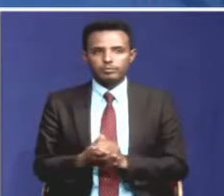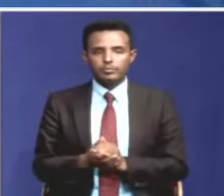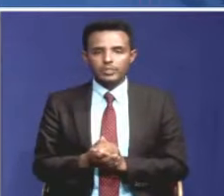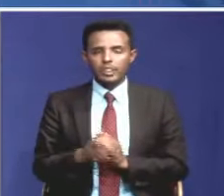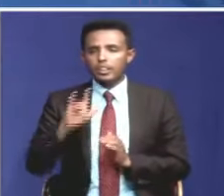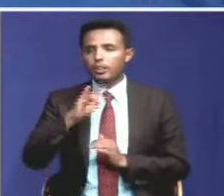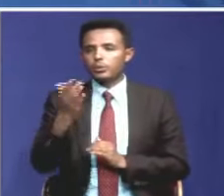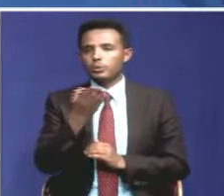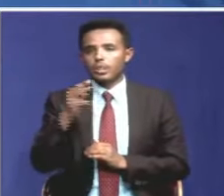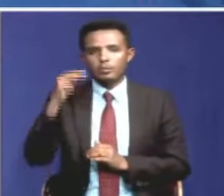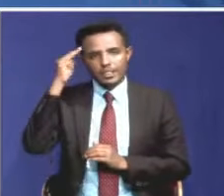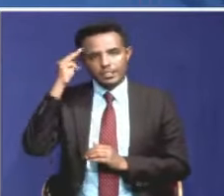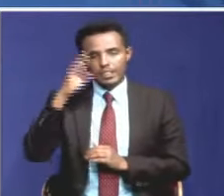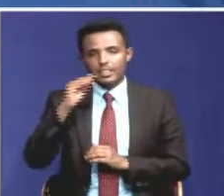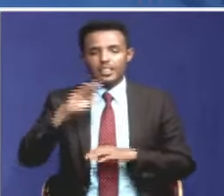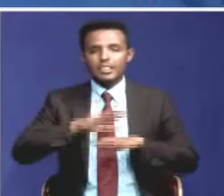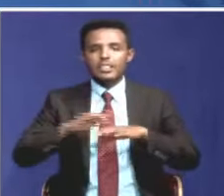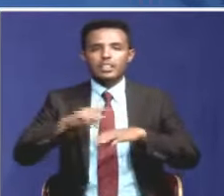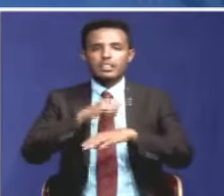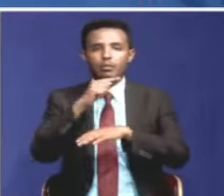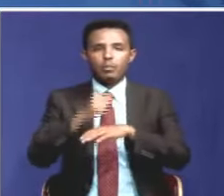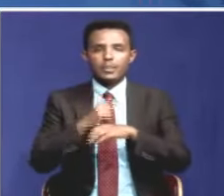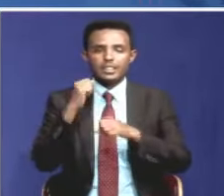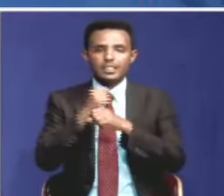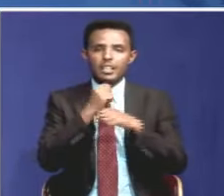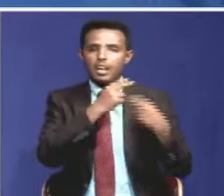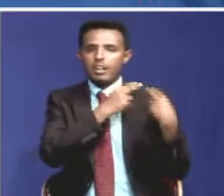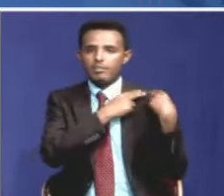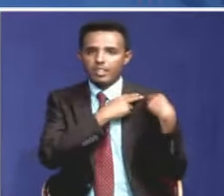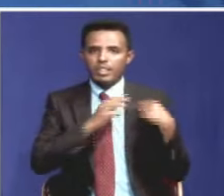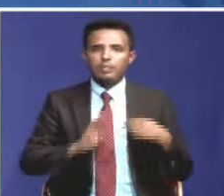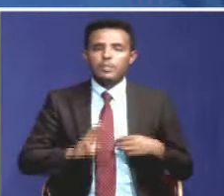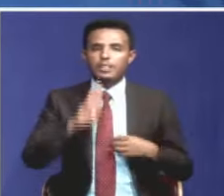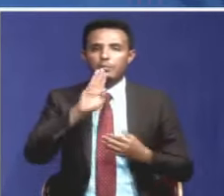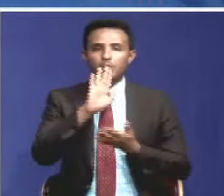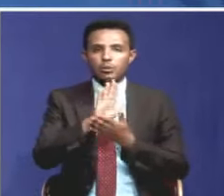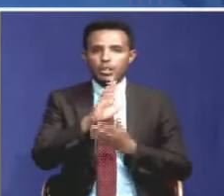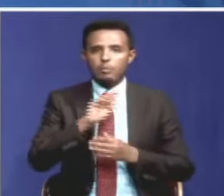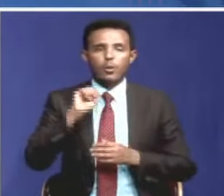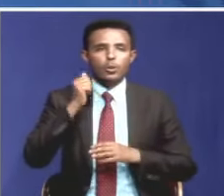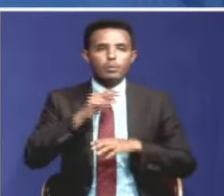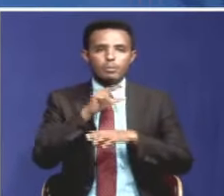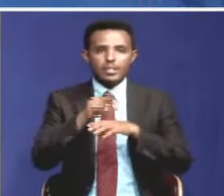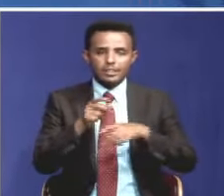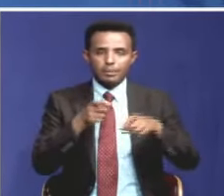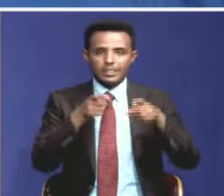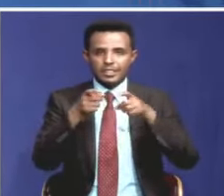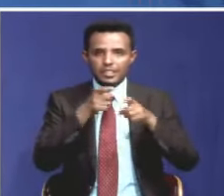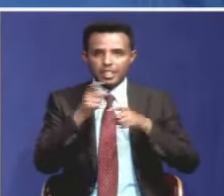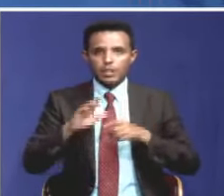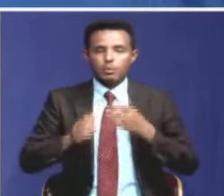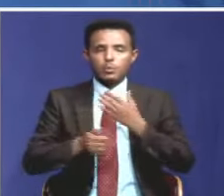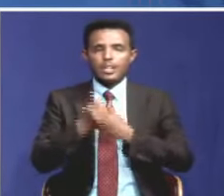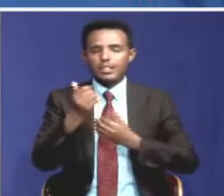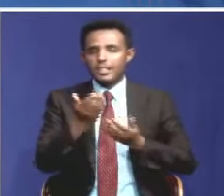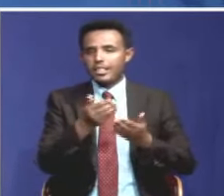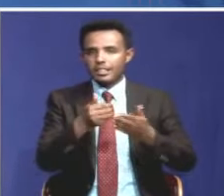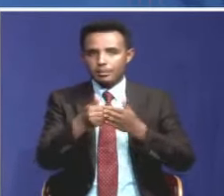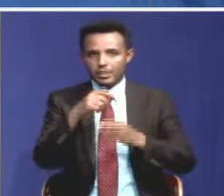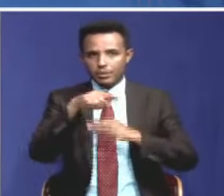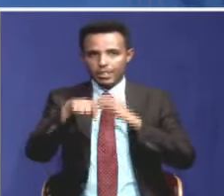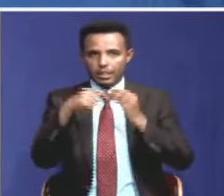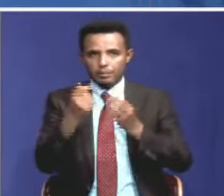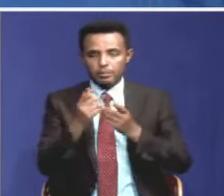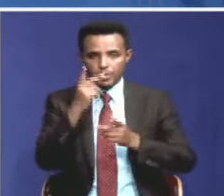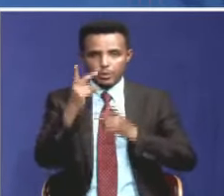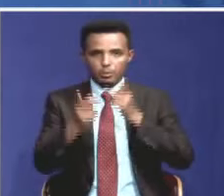የውጭ ጉዳይ ሚኒስቴርና የተጠሪ ተቋማት የስራ ኃላፊዎች በሰሜን ሸዋና በኦሮሞ ብሔረሰብ አስተዳደር ዞን ጉዳት የደረሰባቸውን